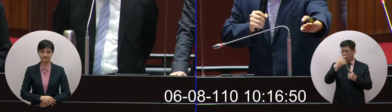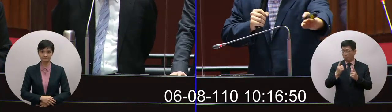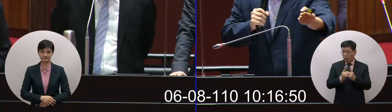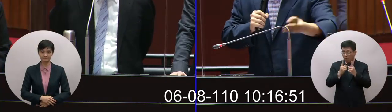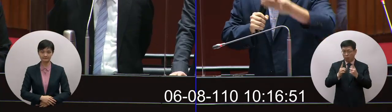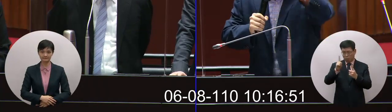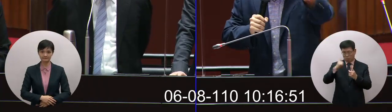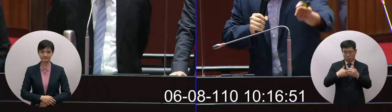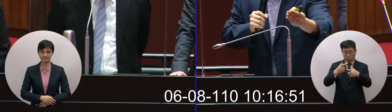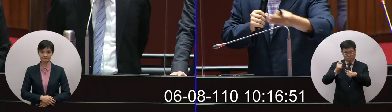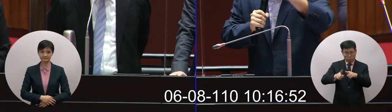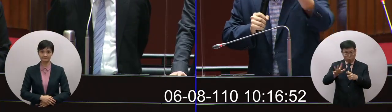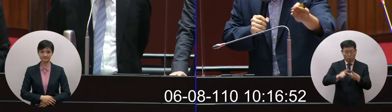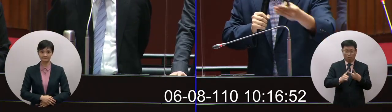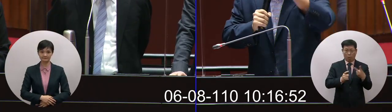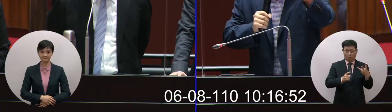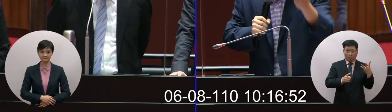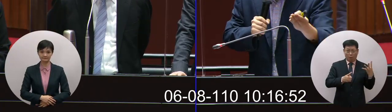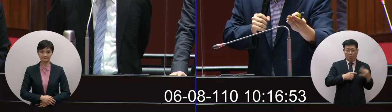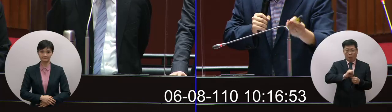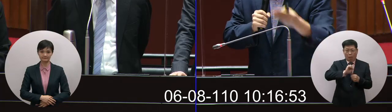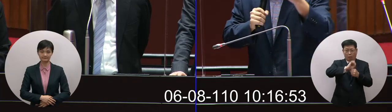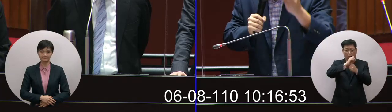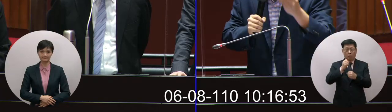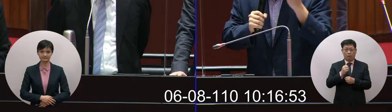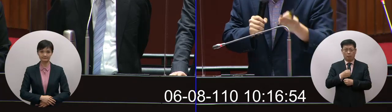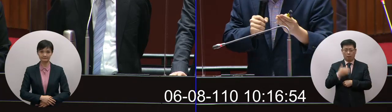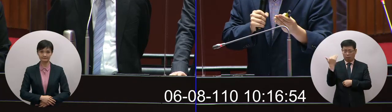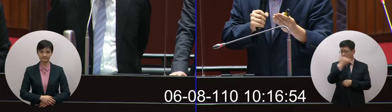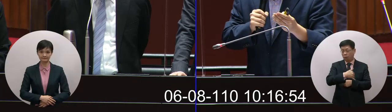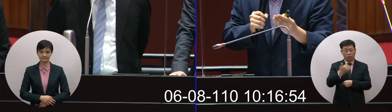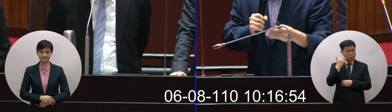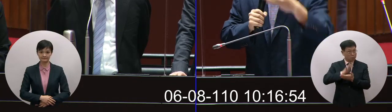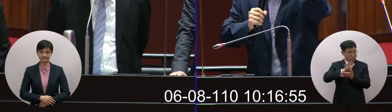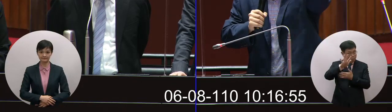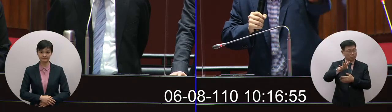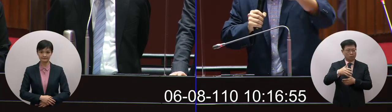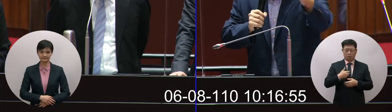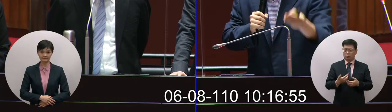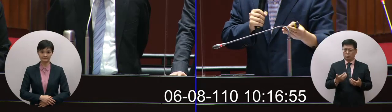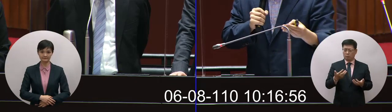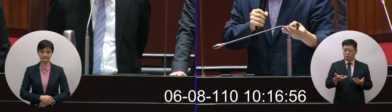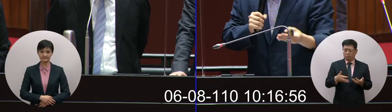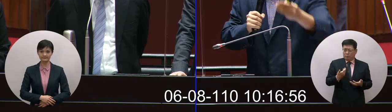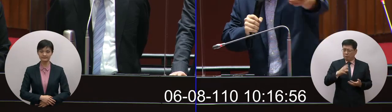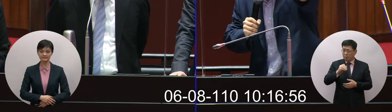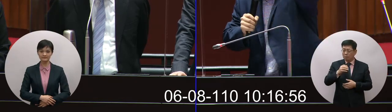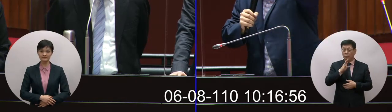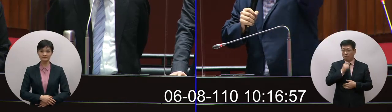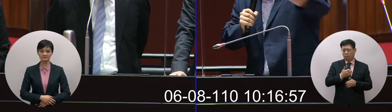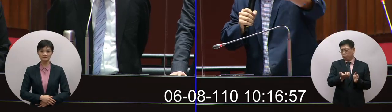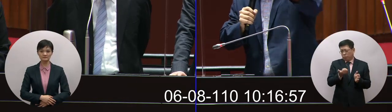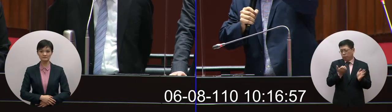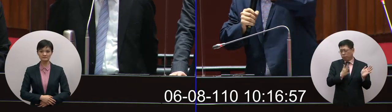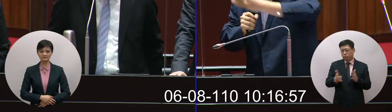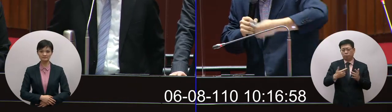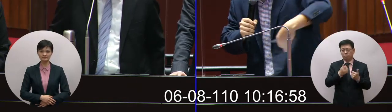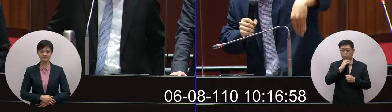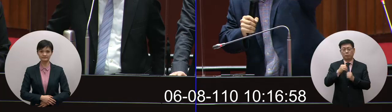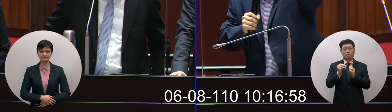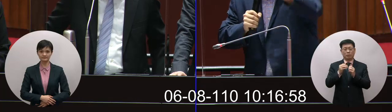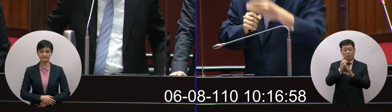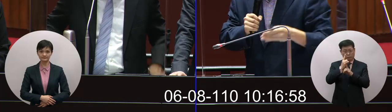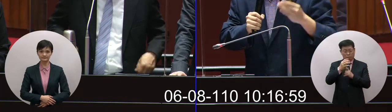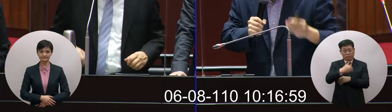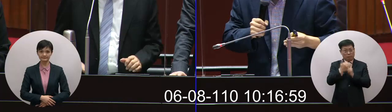有一间嘛吼，啊，过来两间，过来三间，过来四间，阿拜无得拍的吼，所以即爱超前部署，讲因为这个桃竹竹苗也